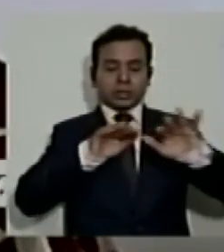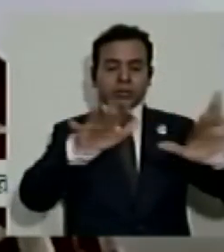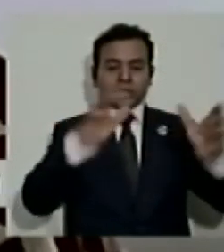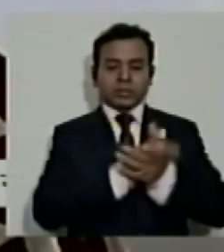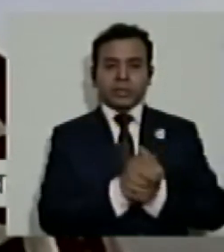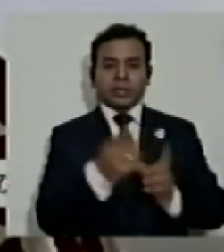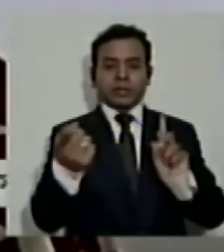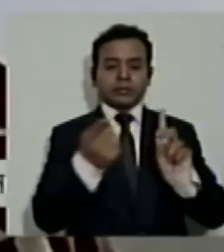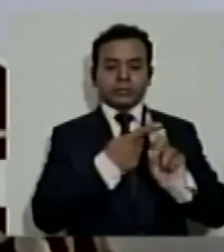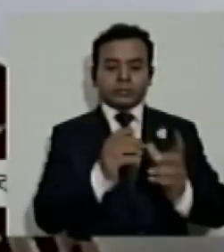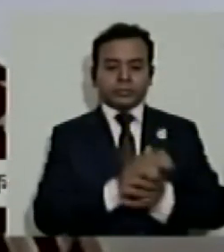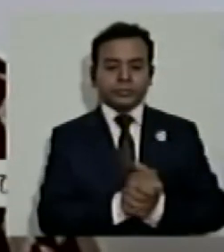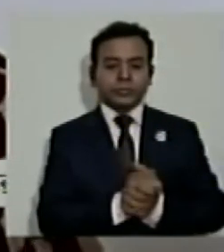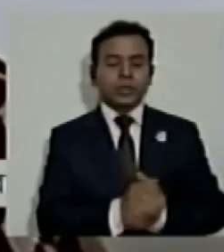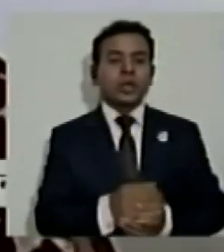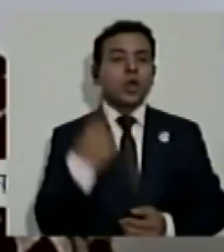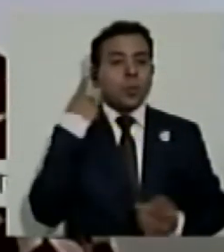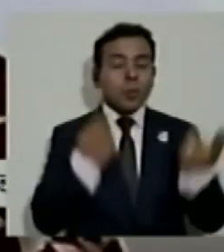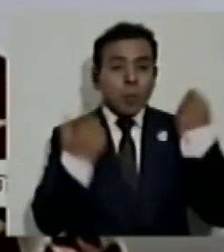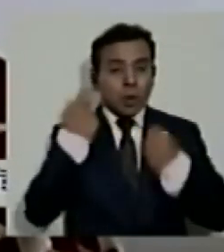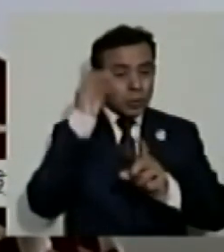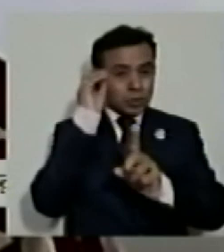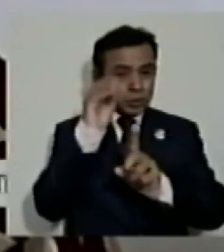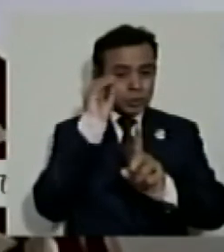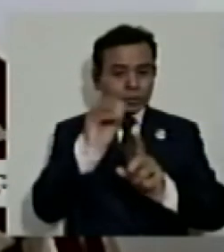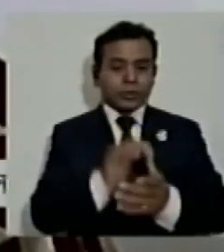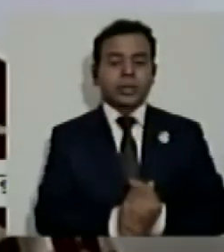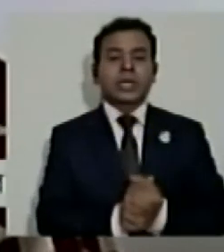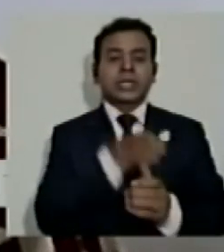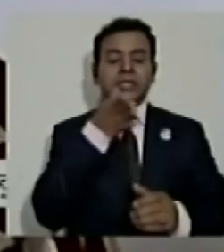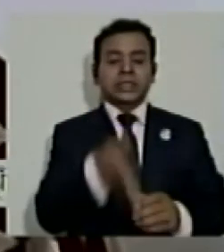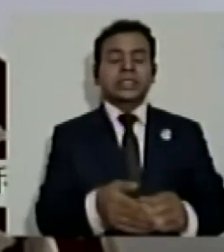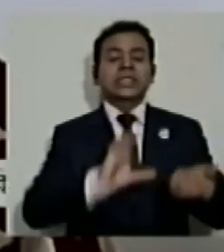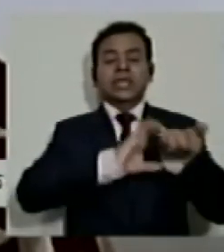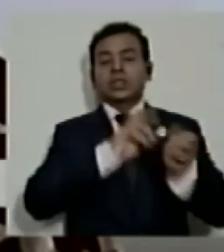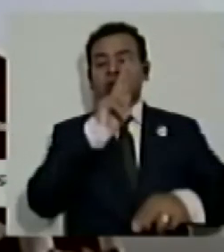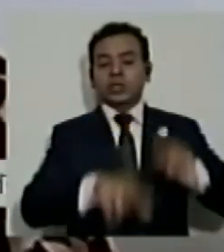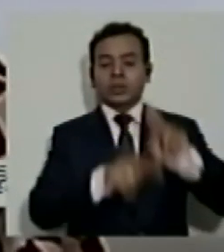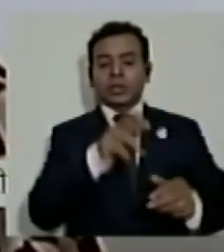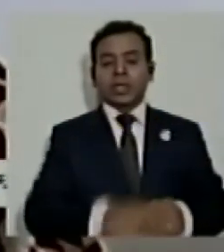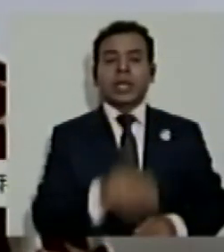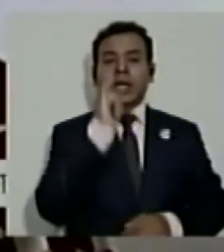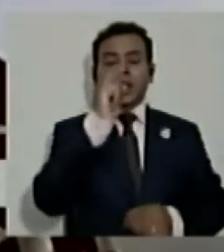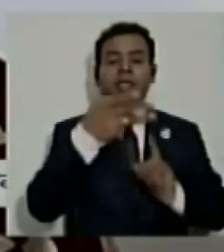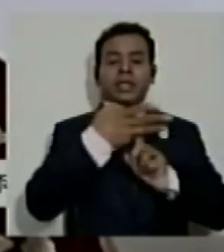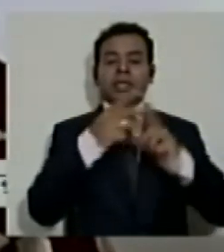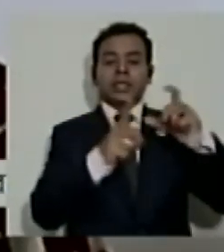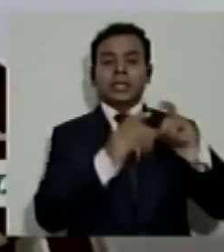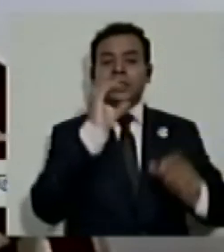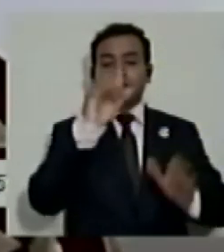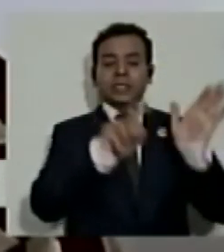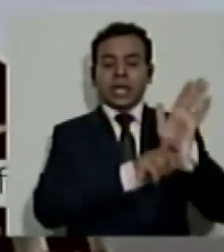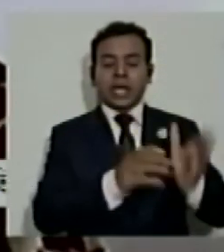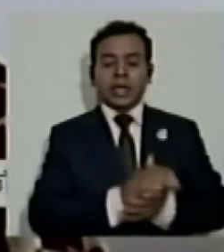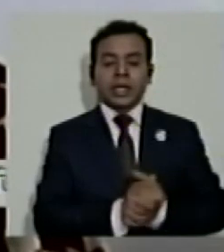এছাড়াও আমাদের স্বাস্থ্য অধিদপ্তরে এবং আইডিসিএল যে সমস্ত কর্মকর্তা তাদের সঙ্গে নিয়মিত যোগাযোগ করেন, তাদের কাছ থেকেও তাদের স্বাস্থ্য বিষয়ে